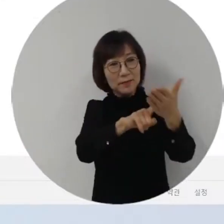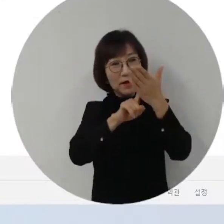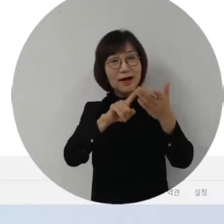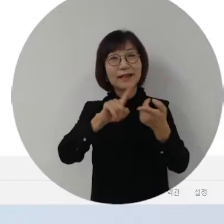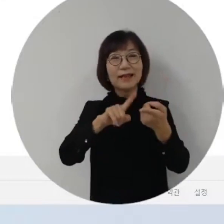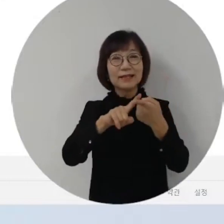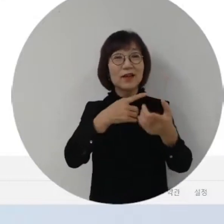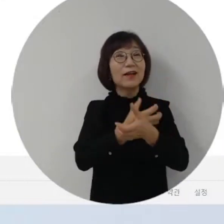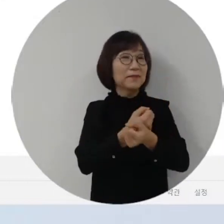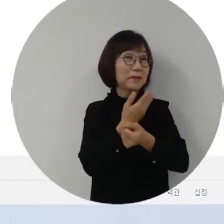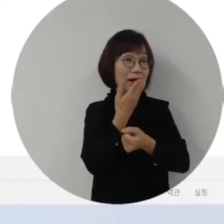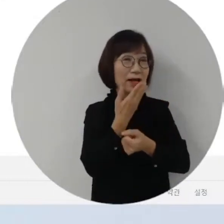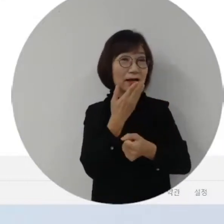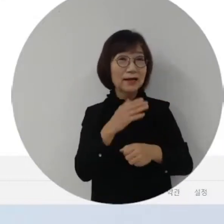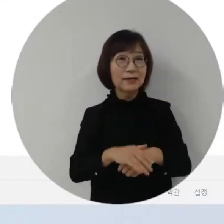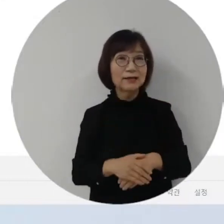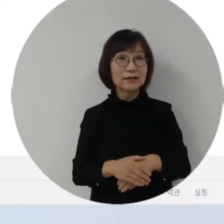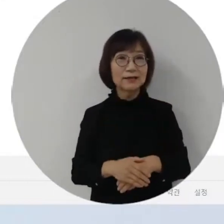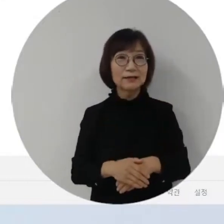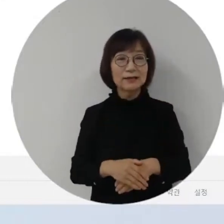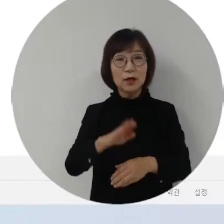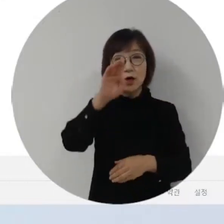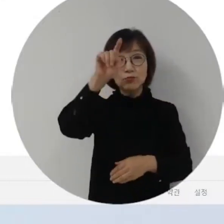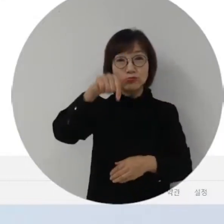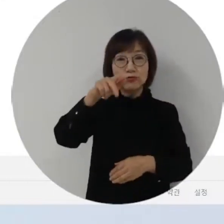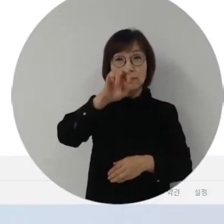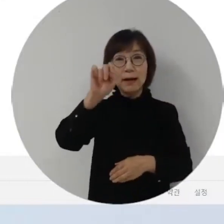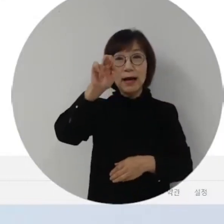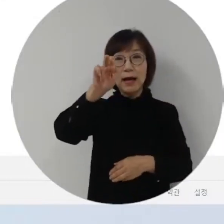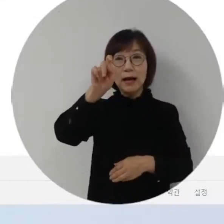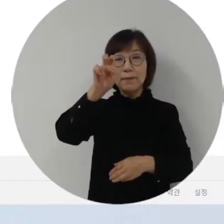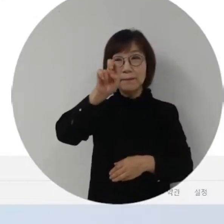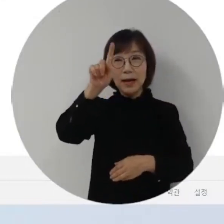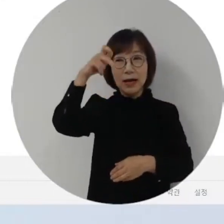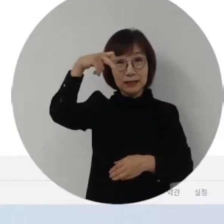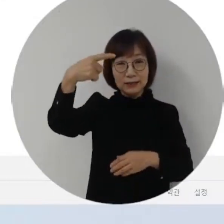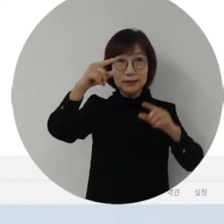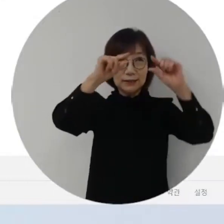때문에 좀 빠르게 진행을 하도록 할게요.